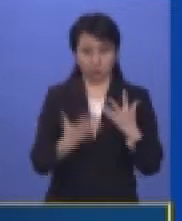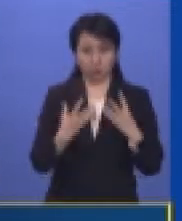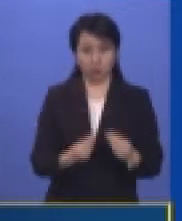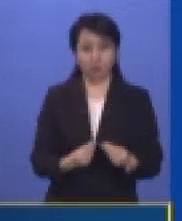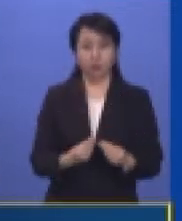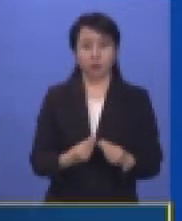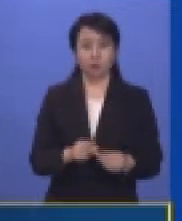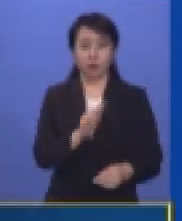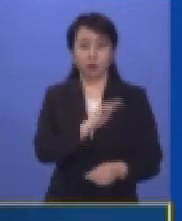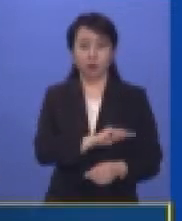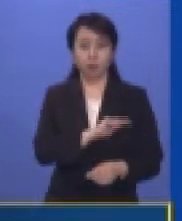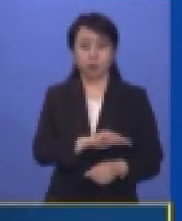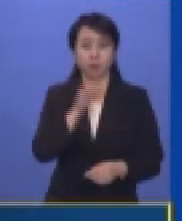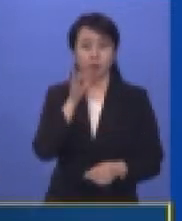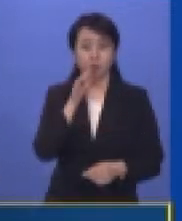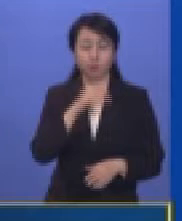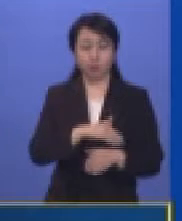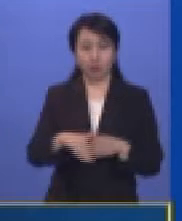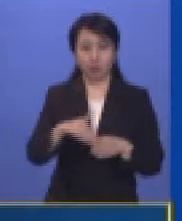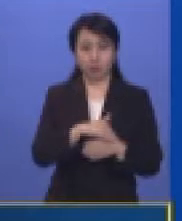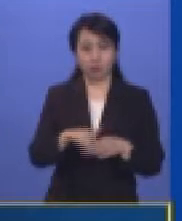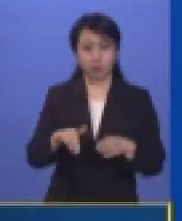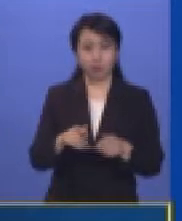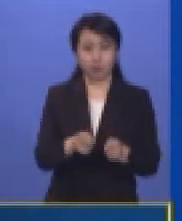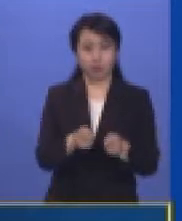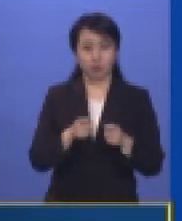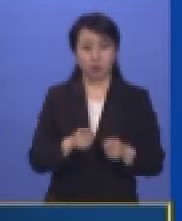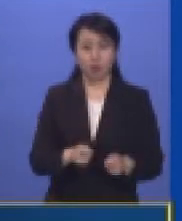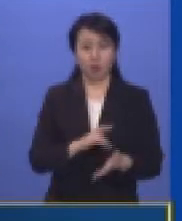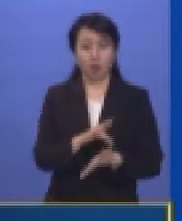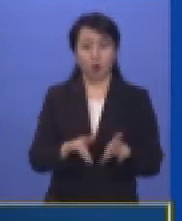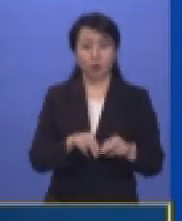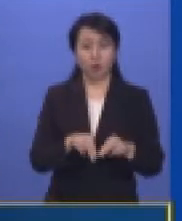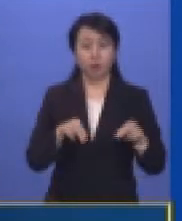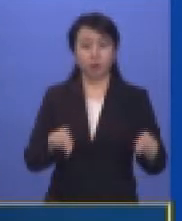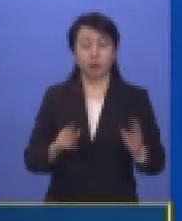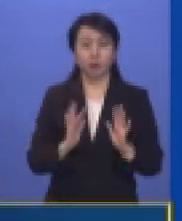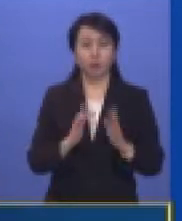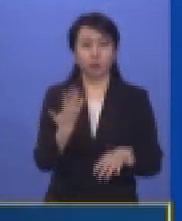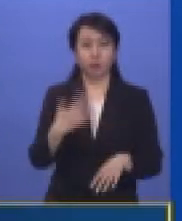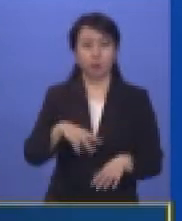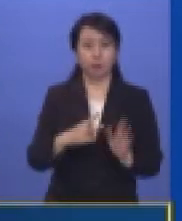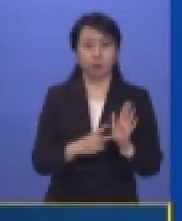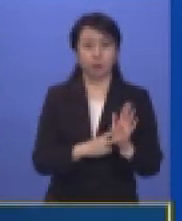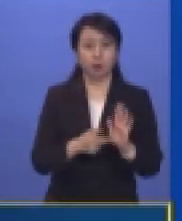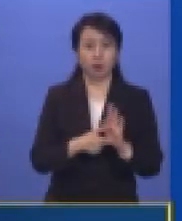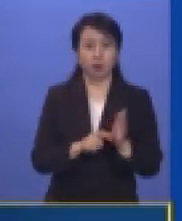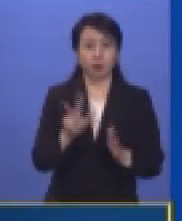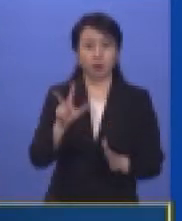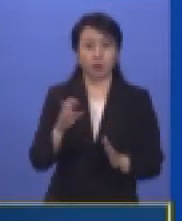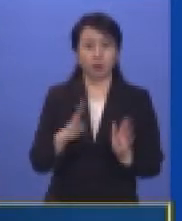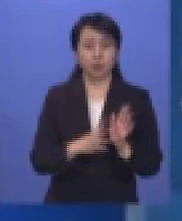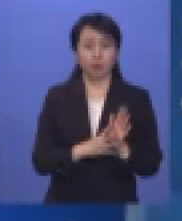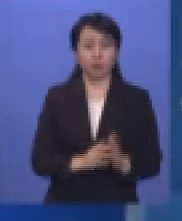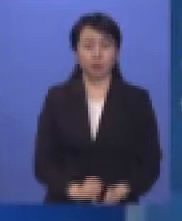ежедневной основе в рабочее время по адресу нашего департамента. Это город Петропавловск, Парковая, 57В, кабинет